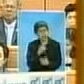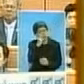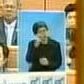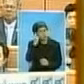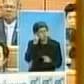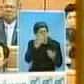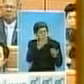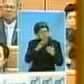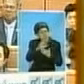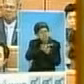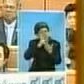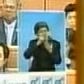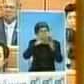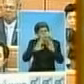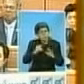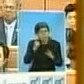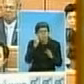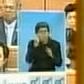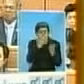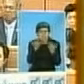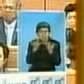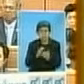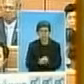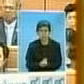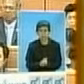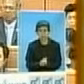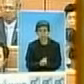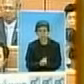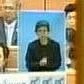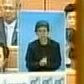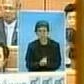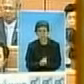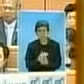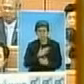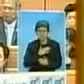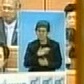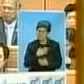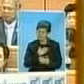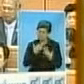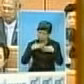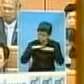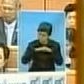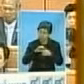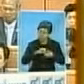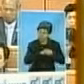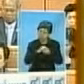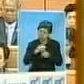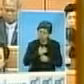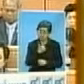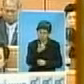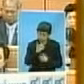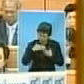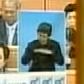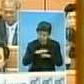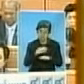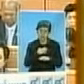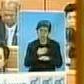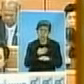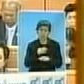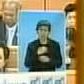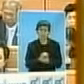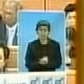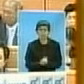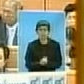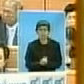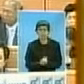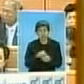เนี่ยจริงๆถ้าถ้าเล่นจริงๆเนี่ยไม่ไม่ต้องพูดถึงการปองดองเลยนะเล่นจริงๆเรื่องย้ำเรื่อง 91ศพทุกวันผมอยากรู้ว่าไอ้ไอ้